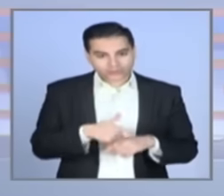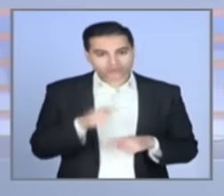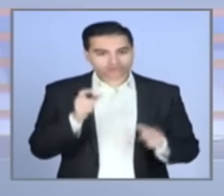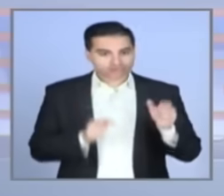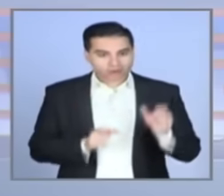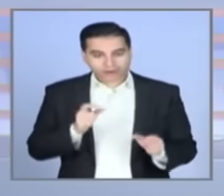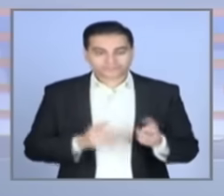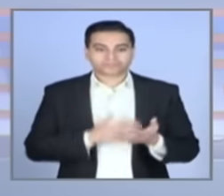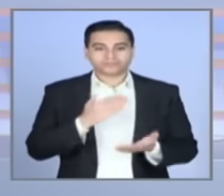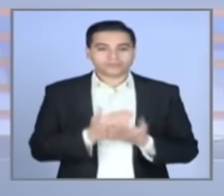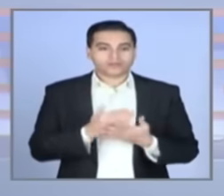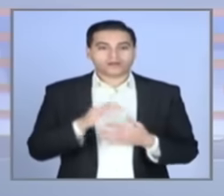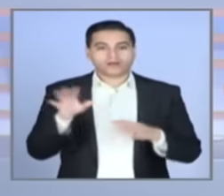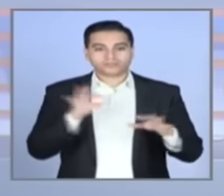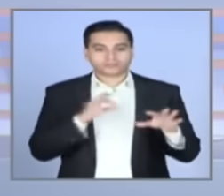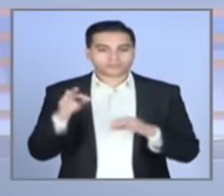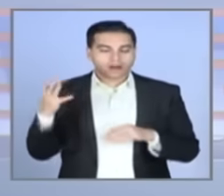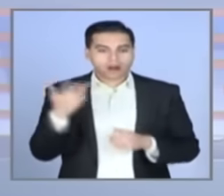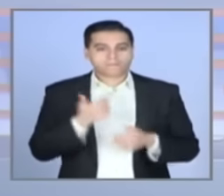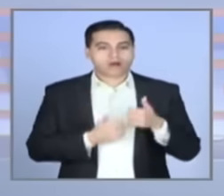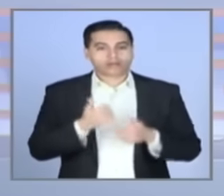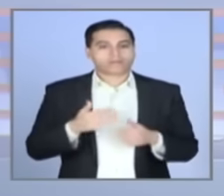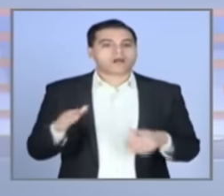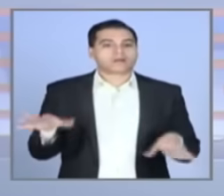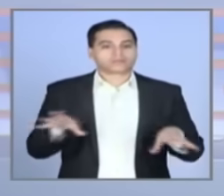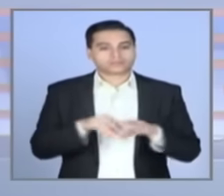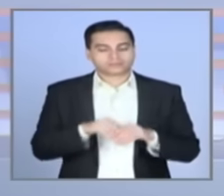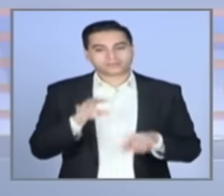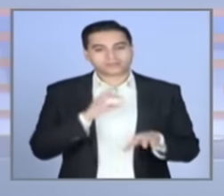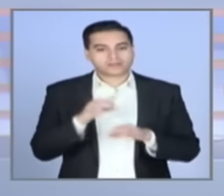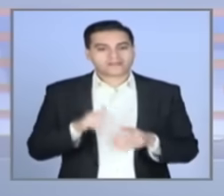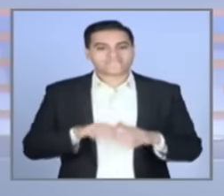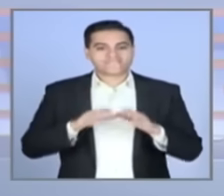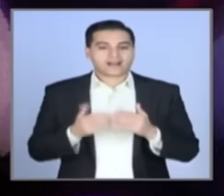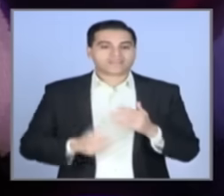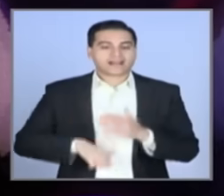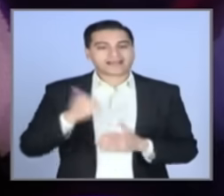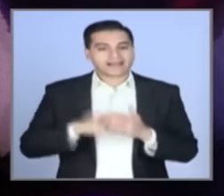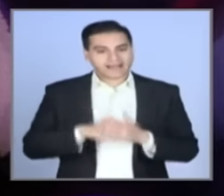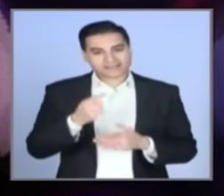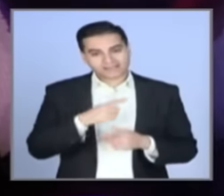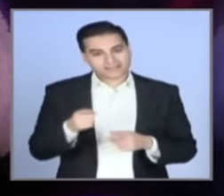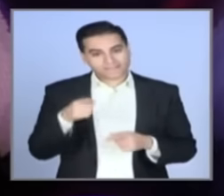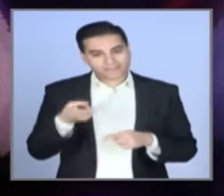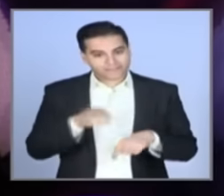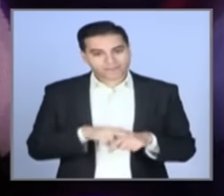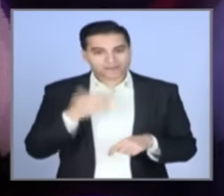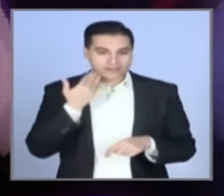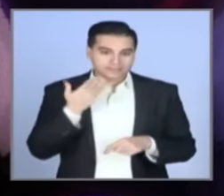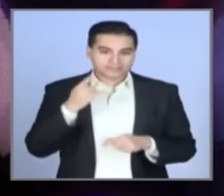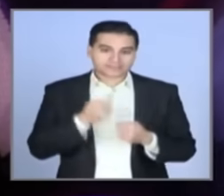شخص اتقدم، عملنا اختبارات، ودي الفرق اللي نجحت. دي حاجة برضو